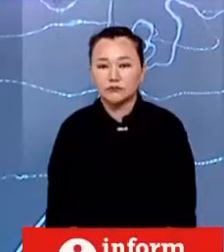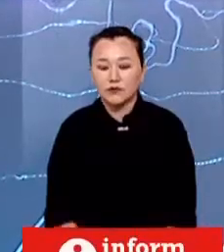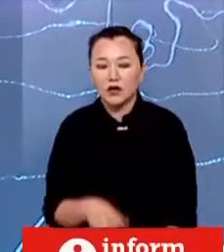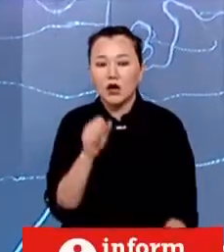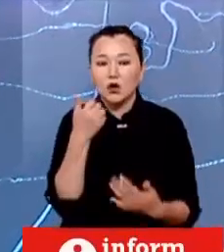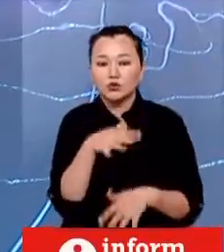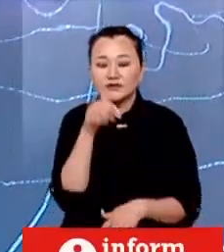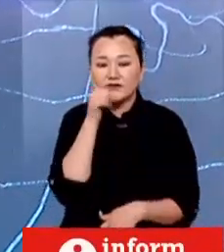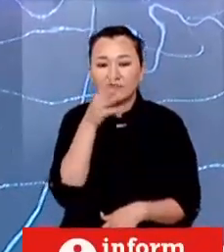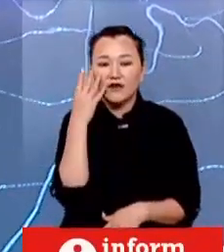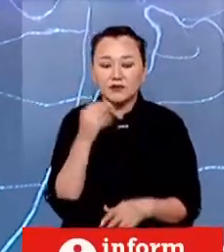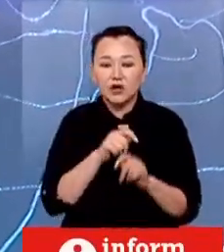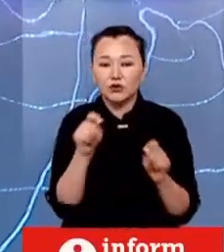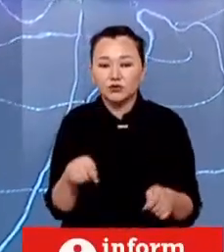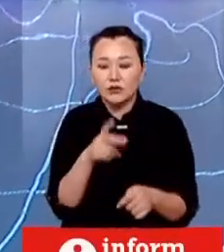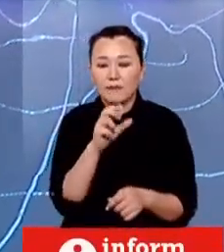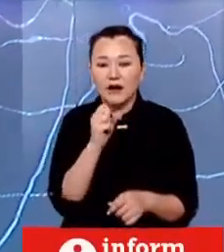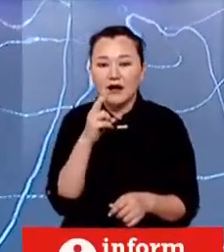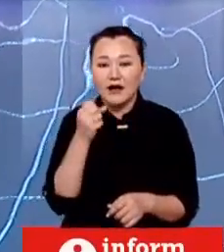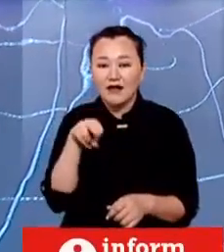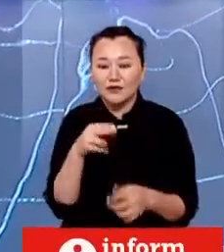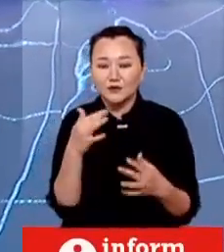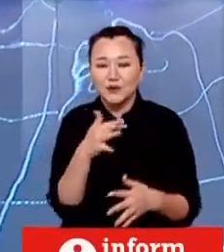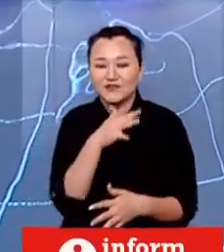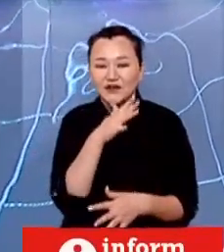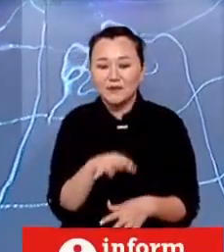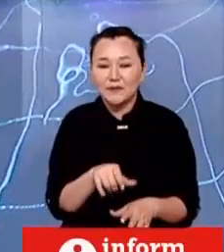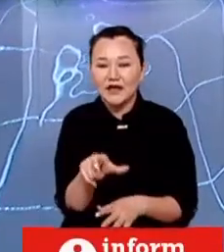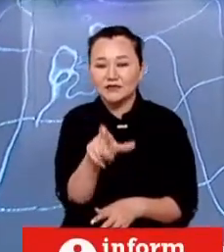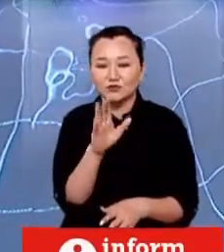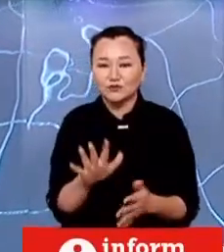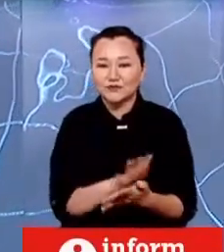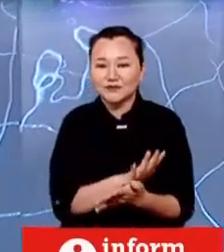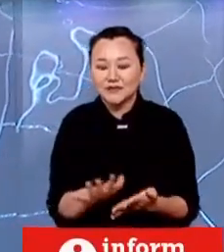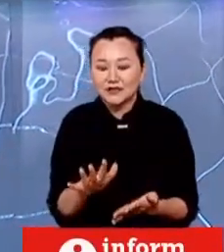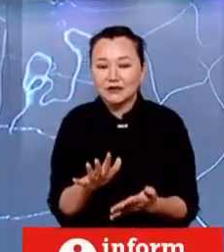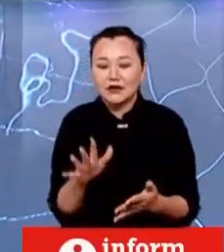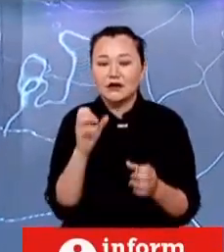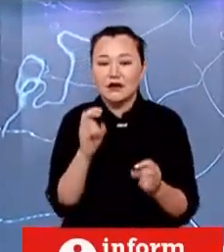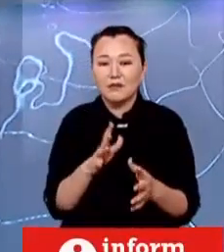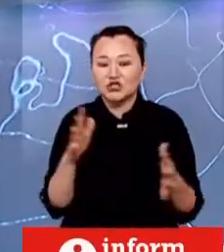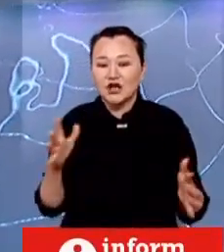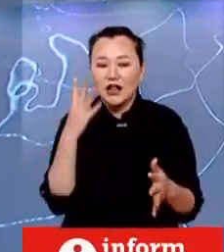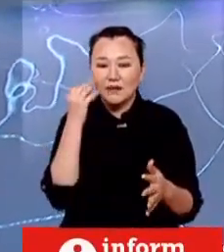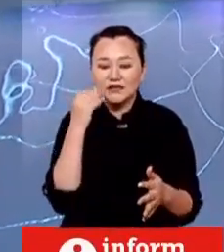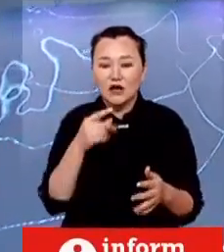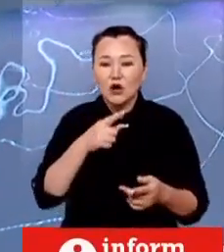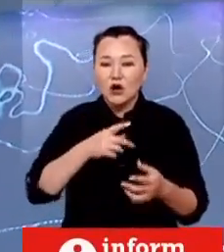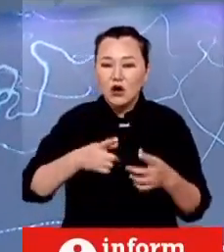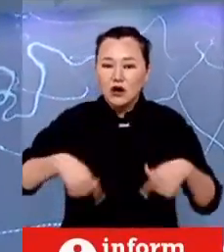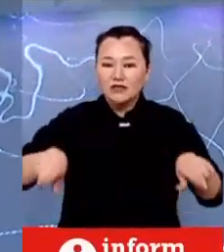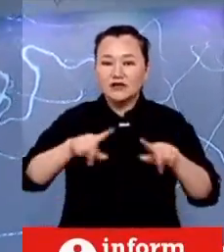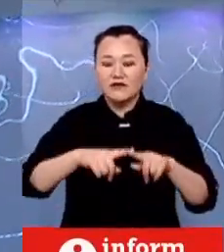а уже завтра в Алматы откроется Бакат Сколько времени проезд по нему будет бесплатным как большая Алматинская Кольцевая